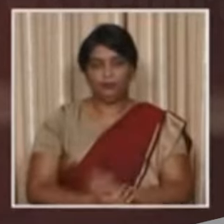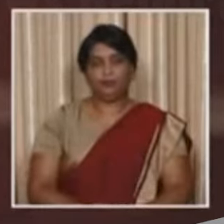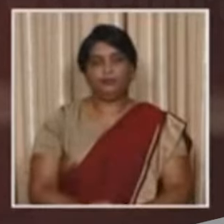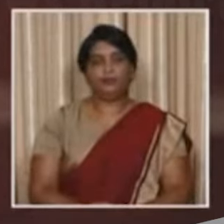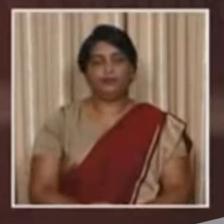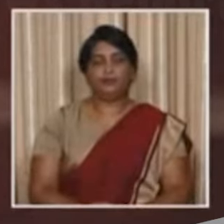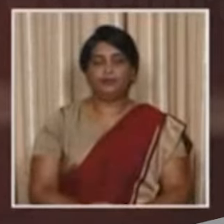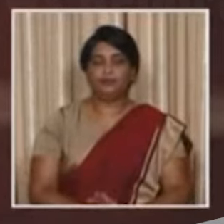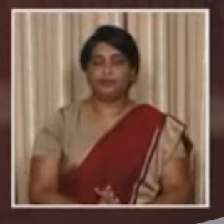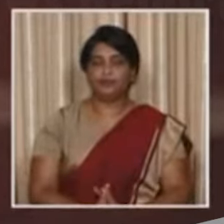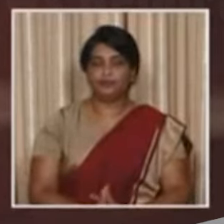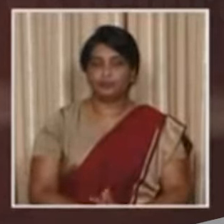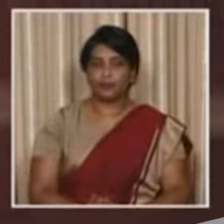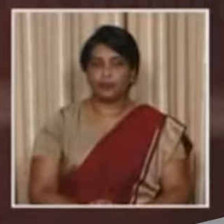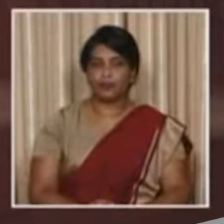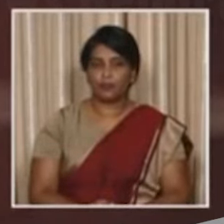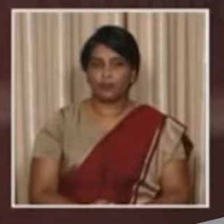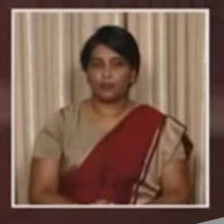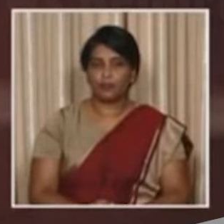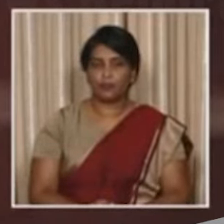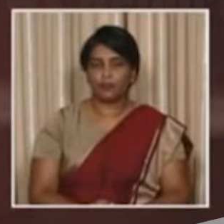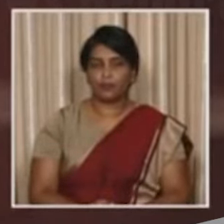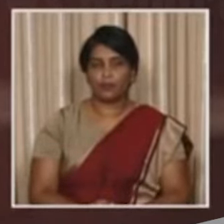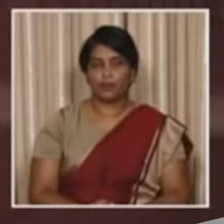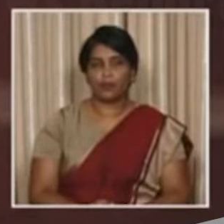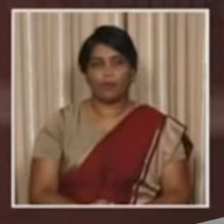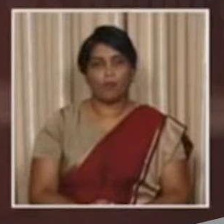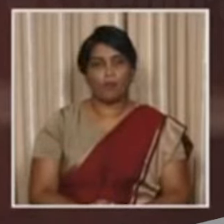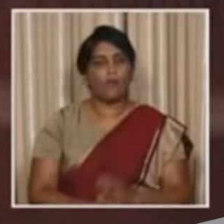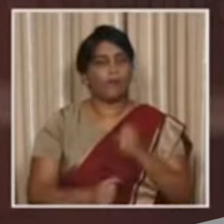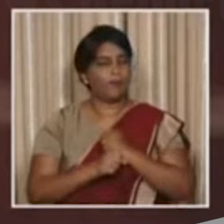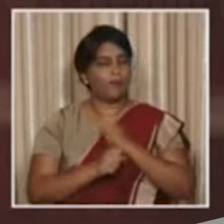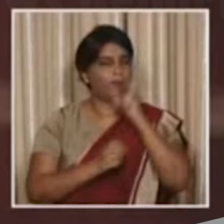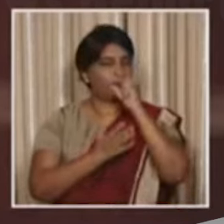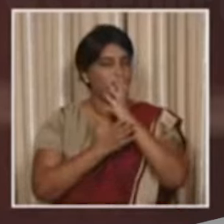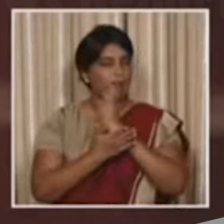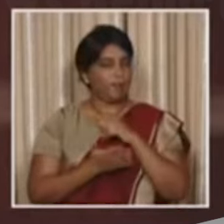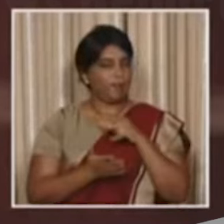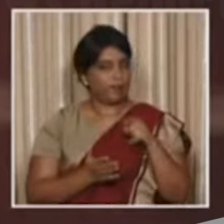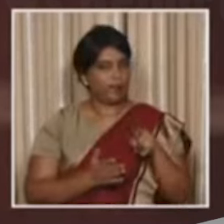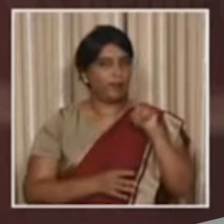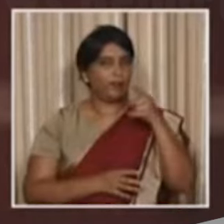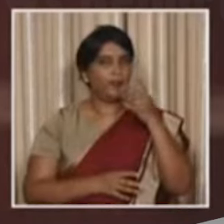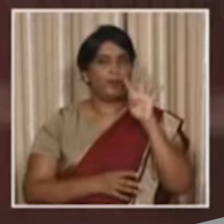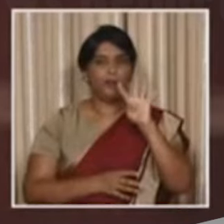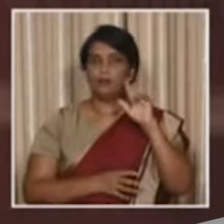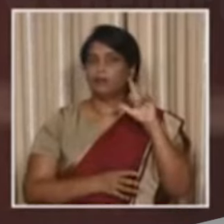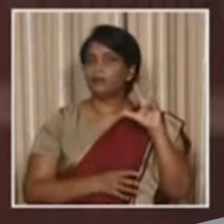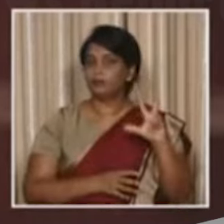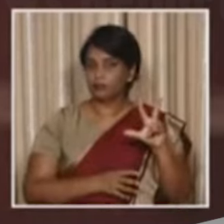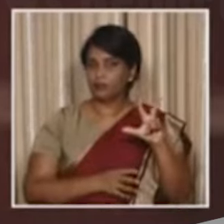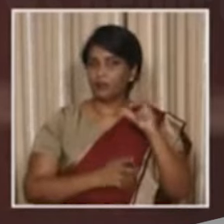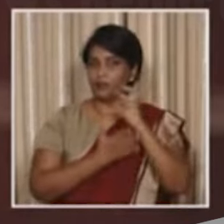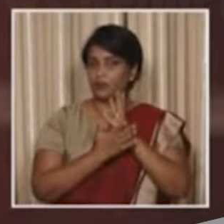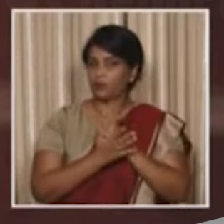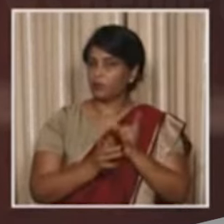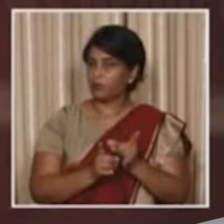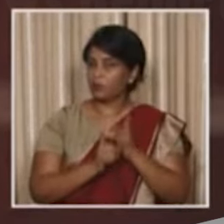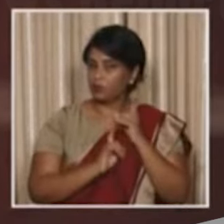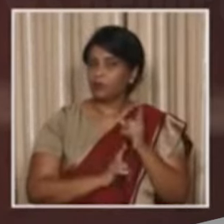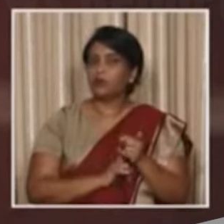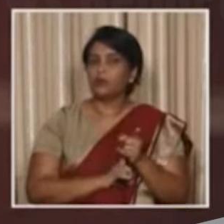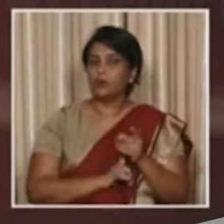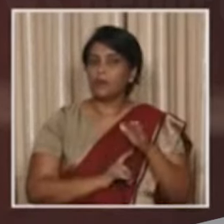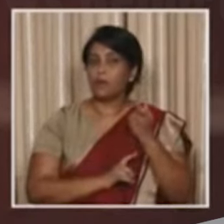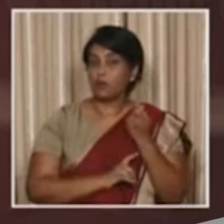දෙවනි ප්‍රශ්නට උත්තරය ගරු කථානායකතුමනි, ආණ්ඩු ක්‍රම ව්‍යවස්ථාවේ 148 වන ව්‍යවස්ථාව අනුව